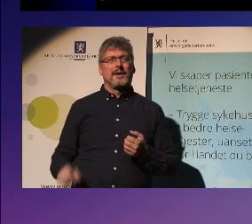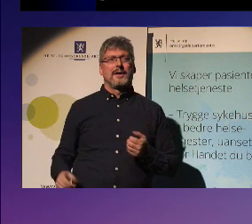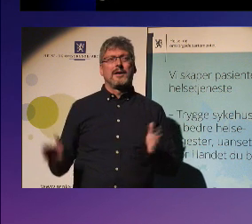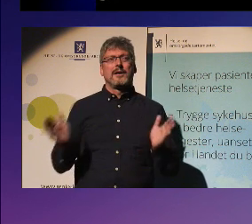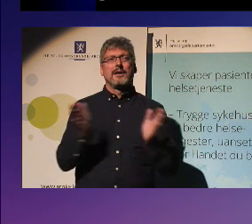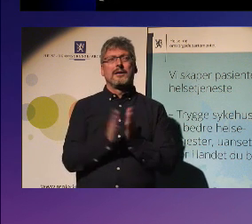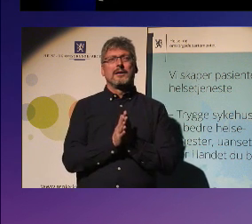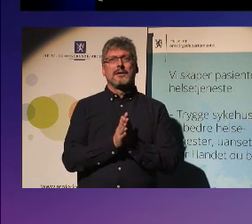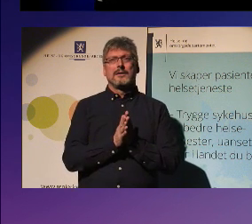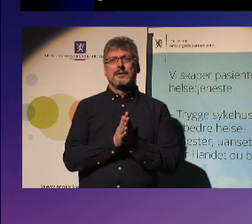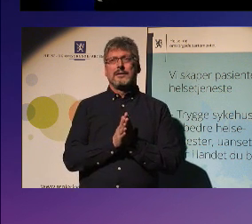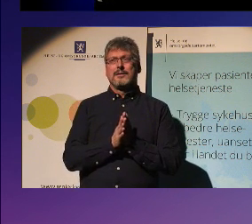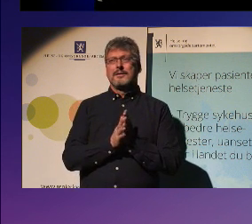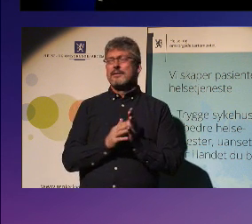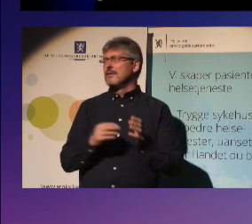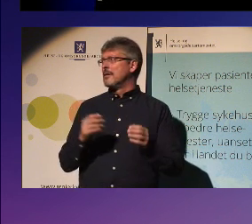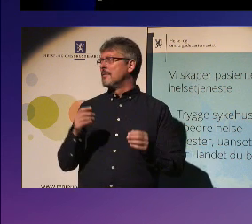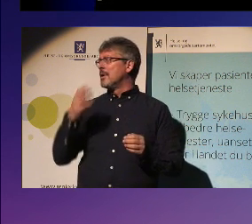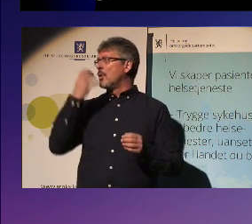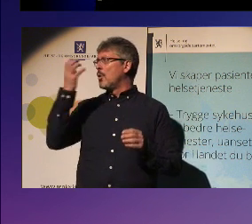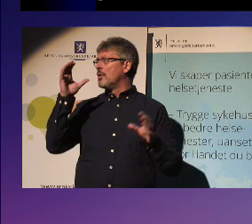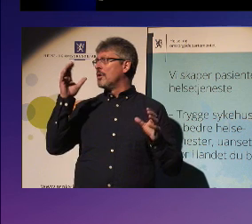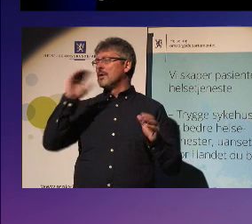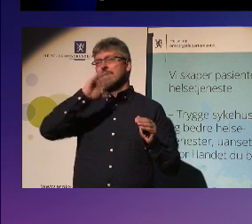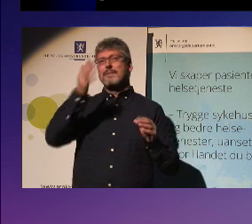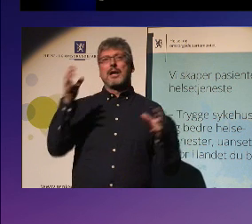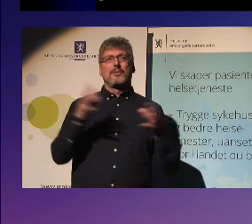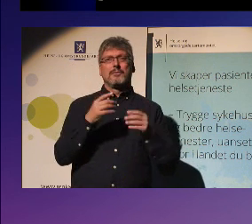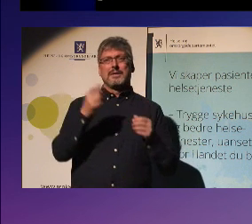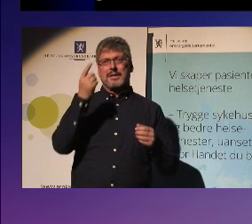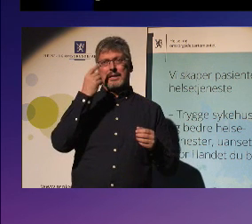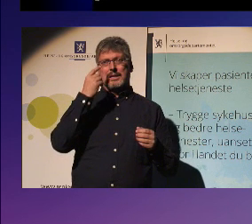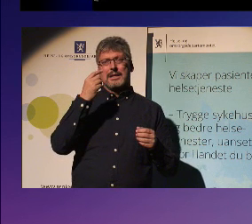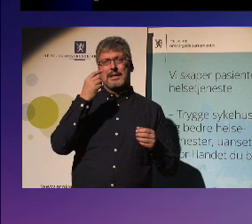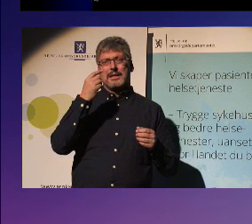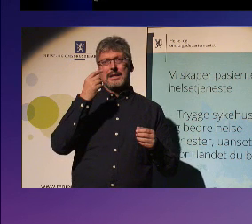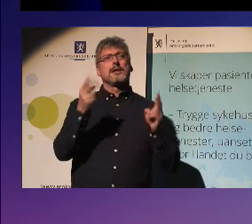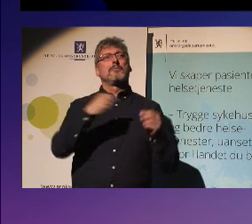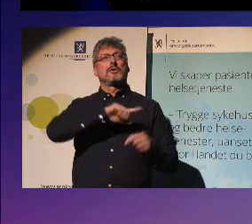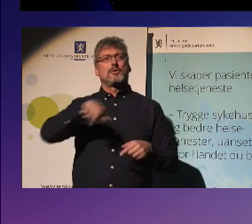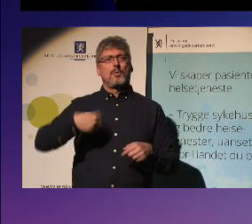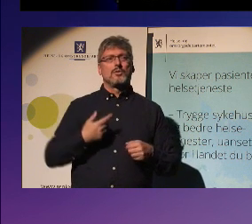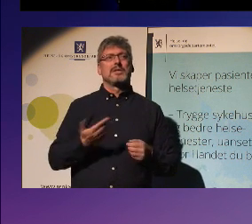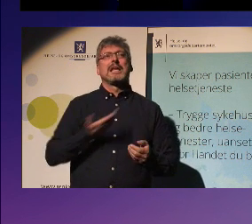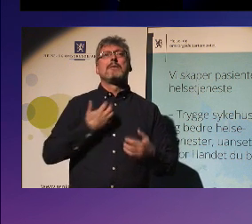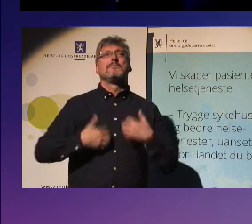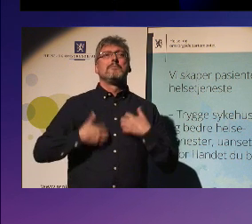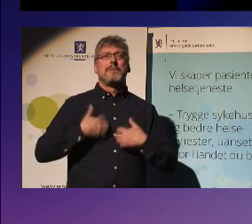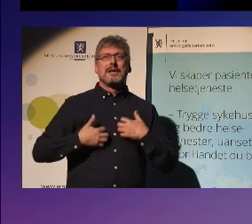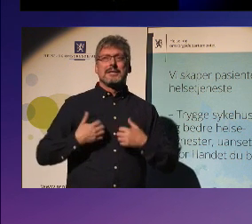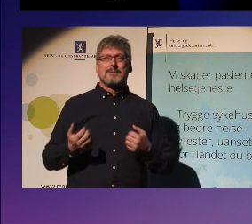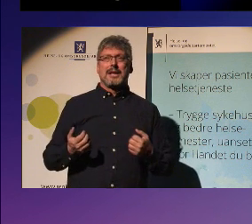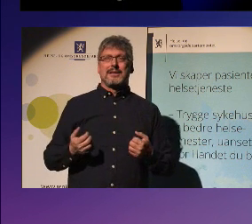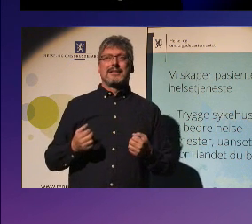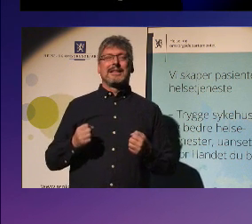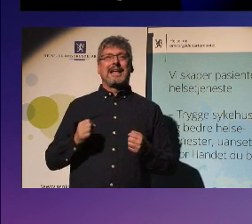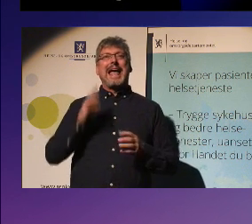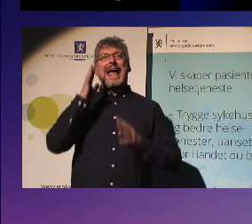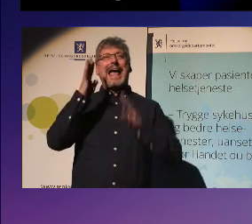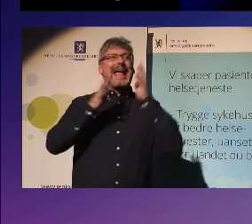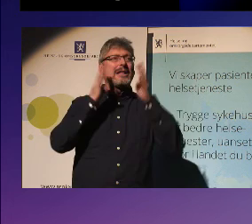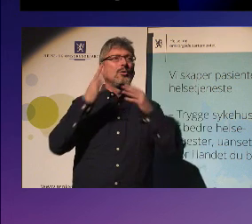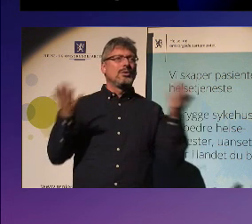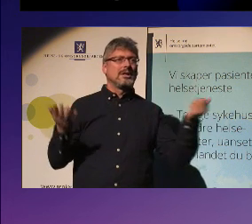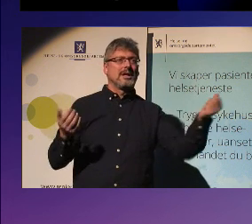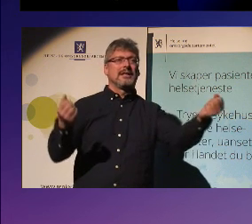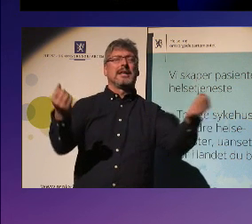Sammen med Kongsberg-regionen, faktisk. De tenker akkurat samme som oss. Det er kjempespennende. Det er veldig innovativt. Mye